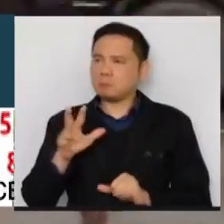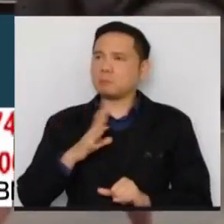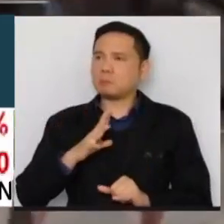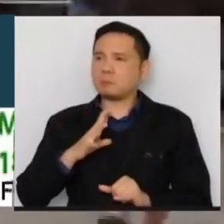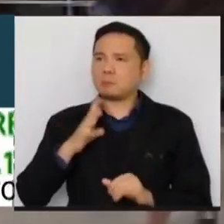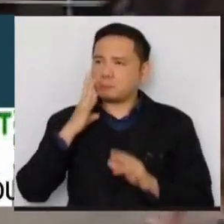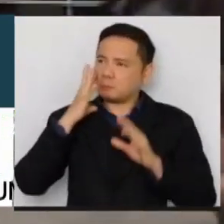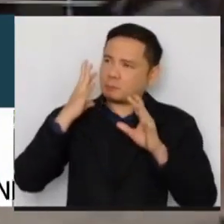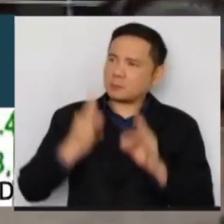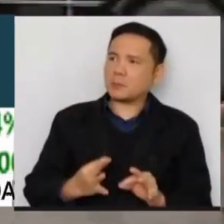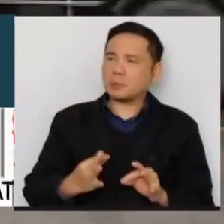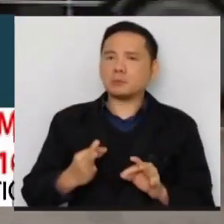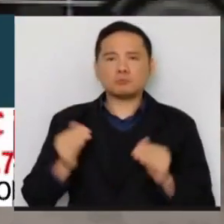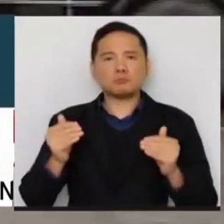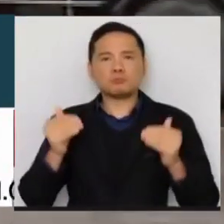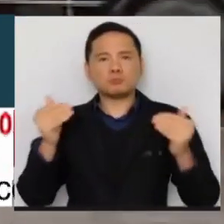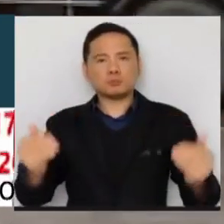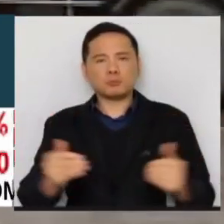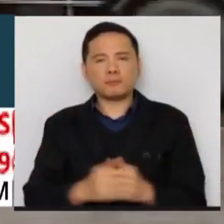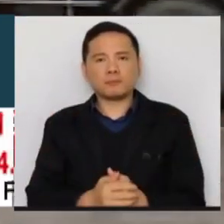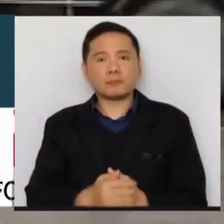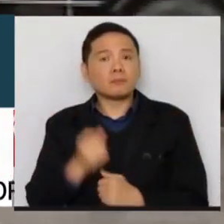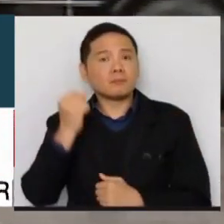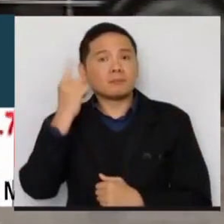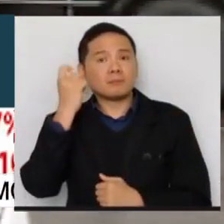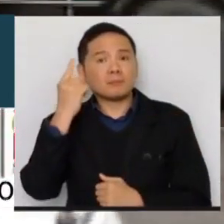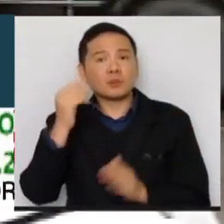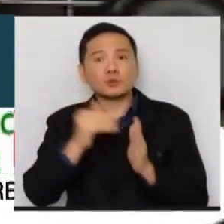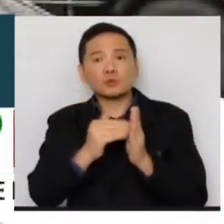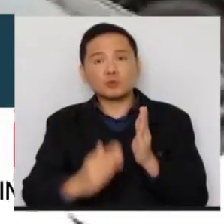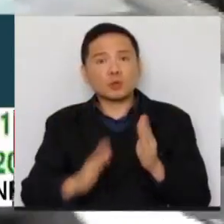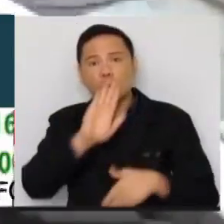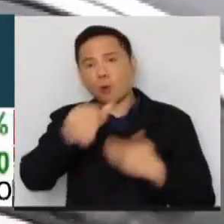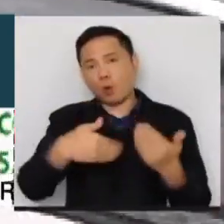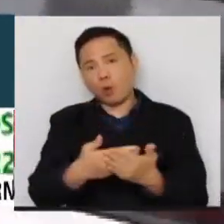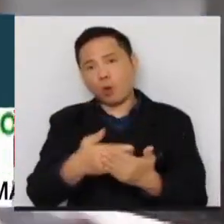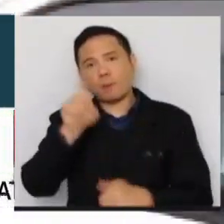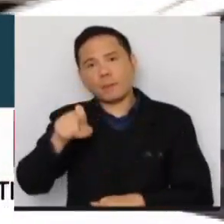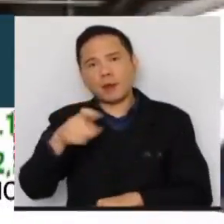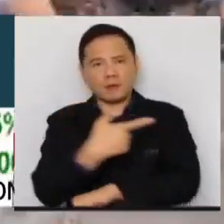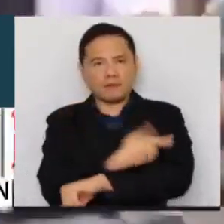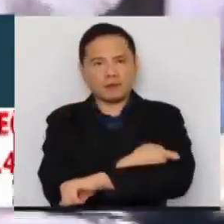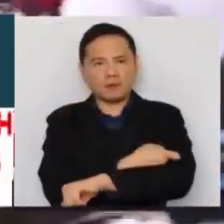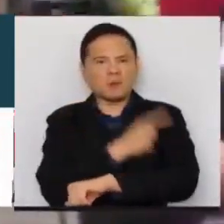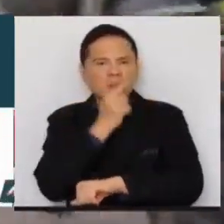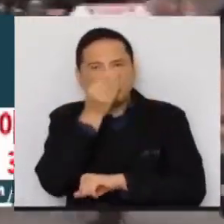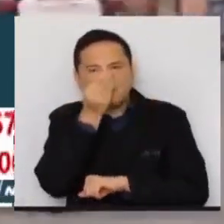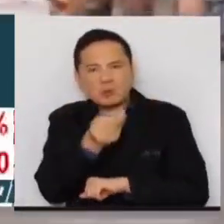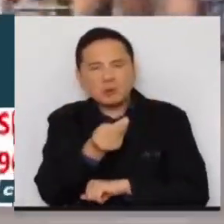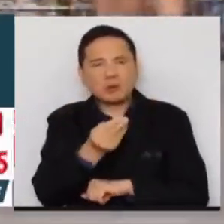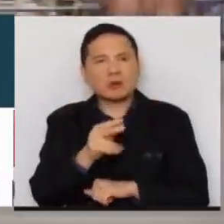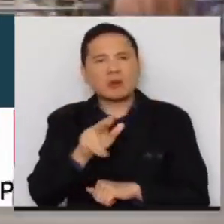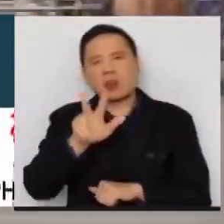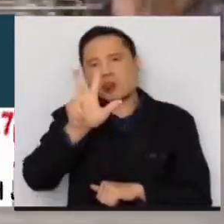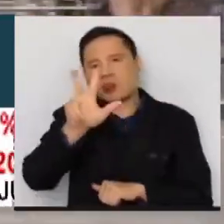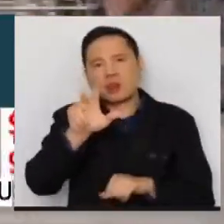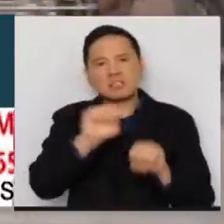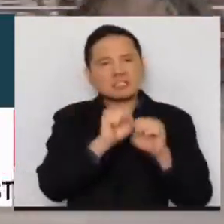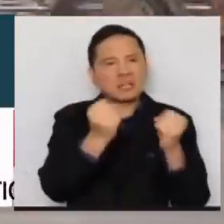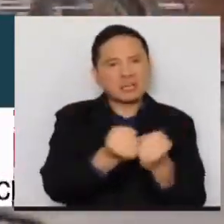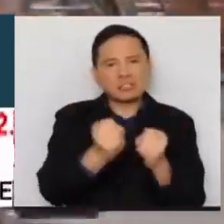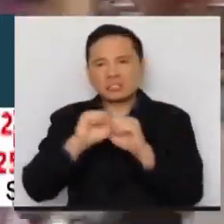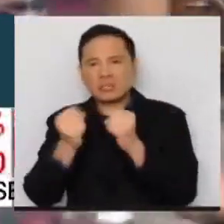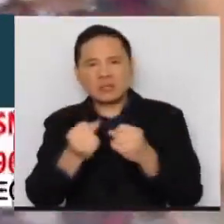provided that the students will be vaccinated. Konti lang naman yun eh, 3 sections lang ang pilot, so